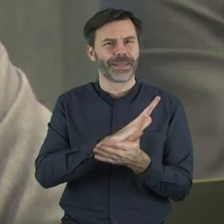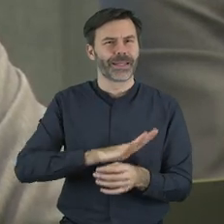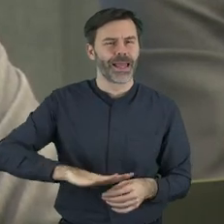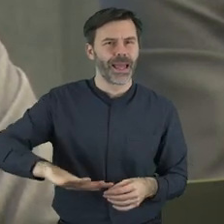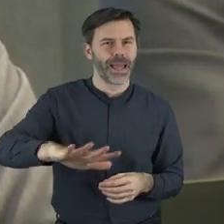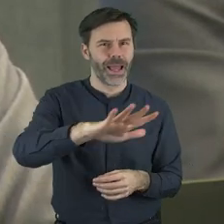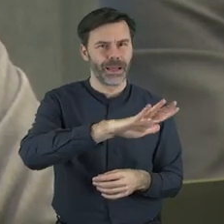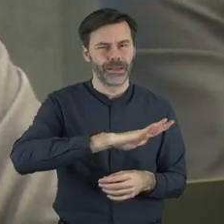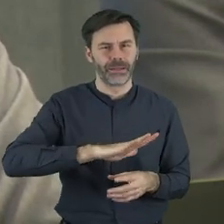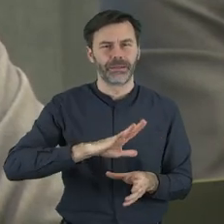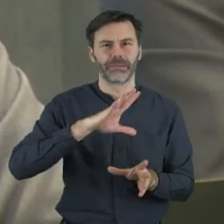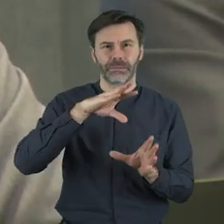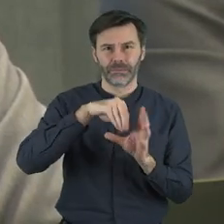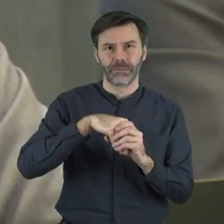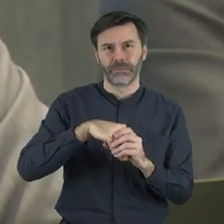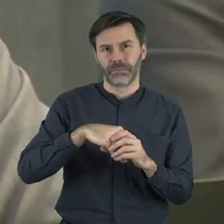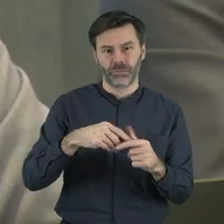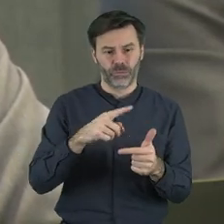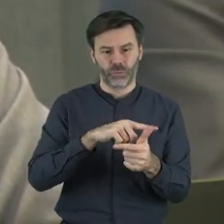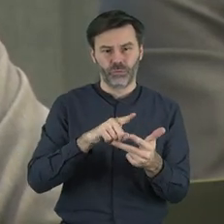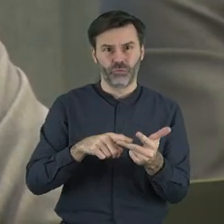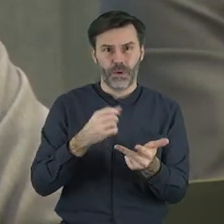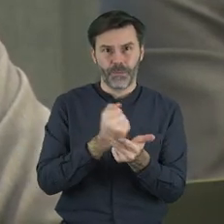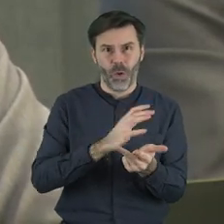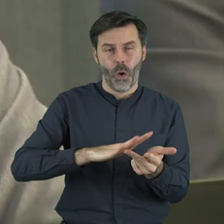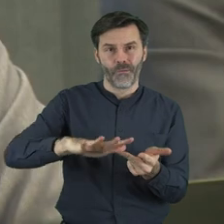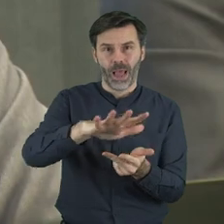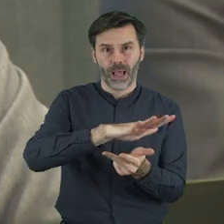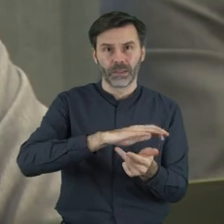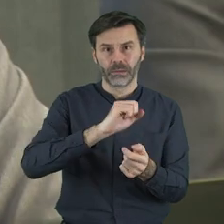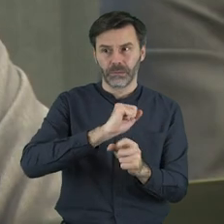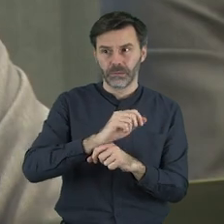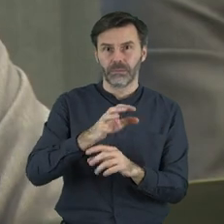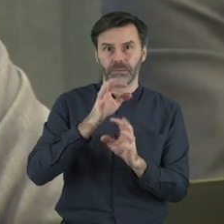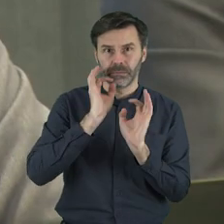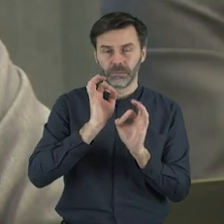czymś pozytywnym. Chyba, że się mylę.